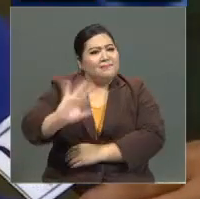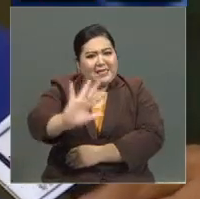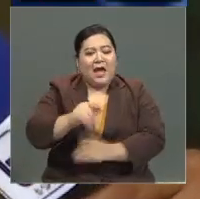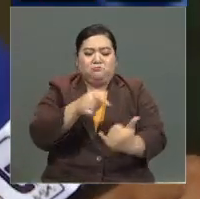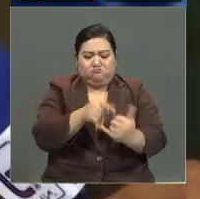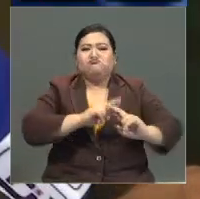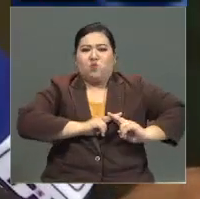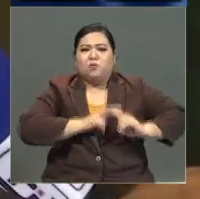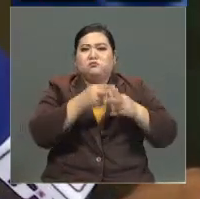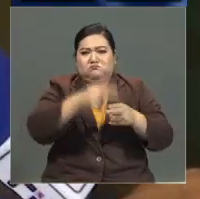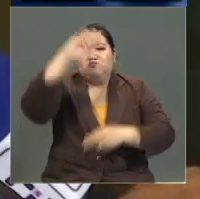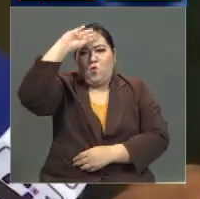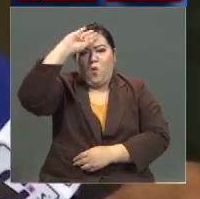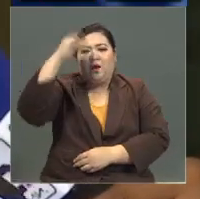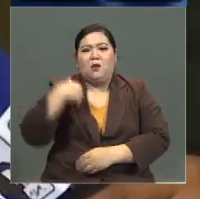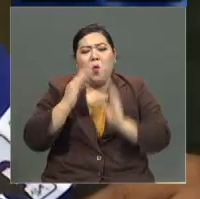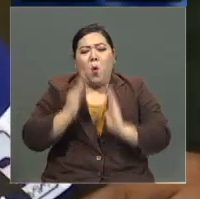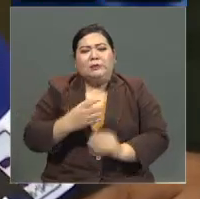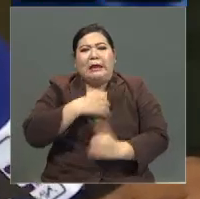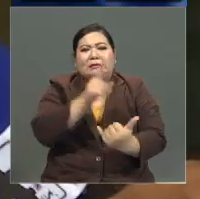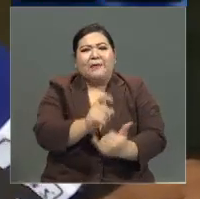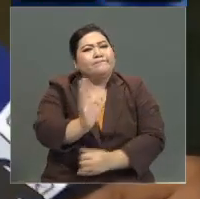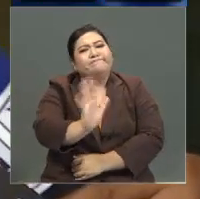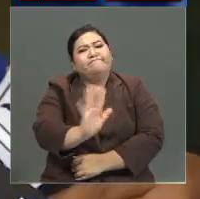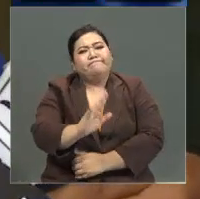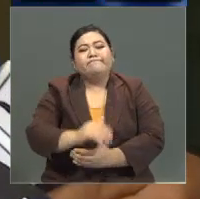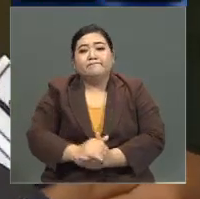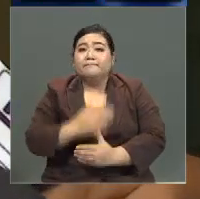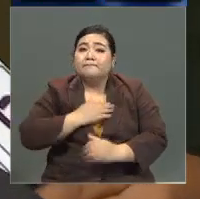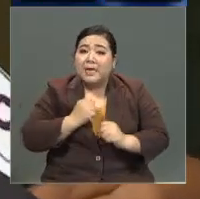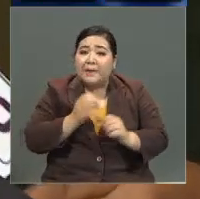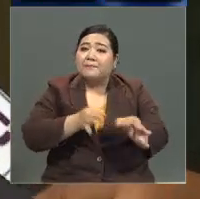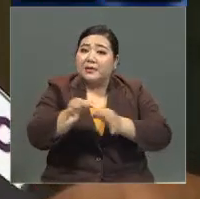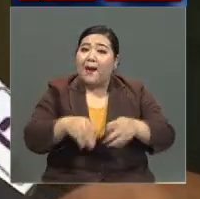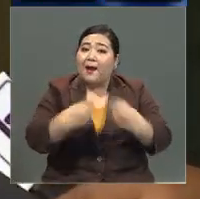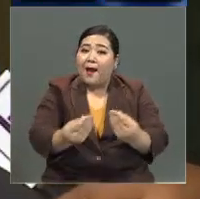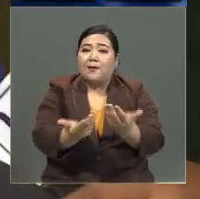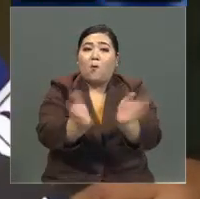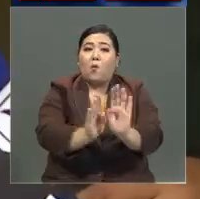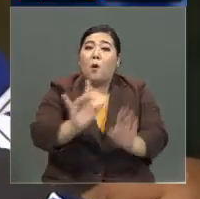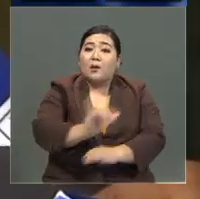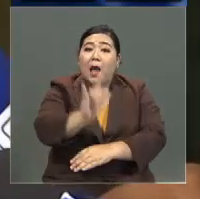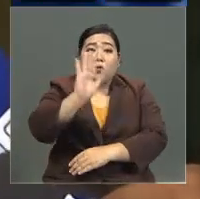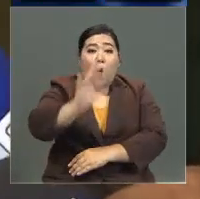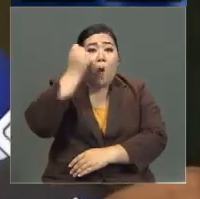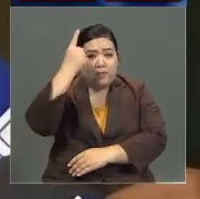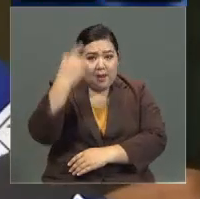นี้ก็เป็นเรื่องที่ไม่มีใครอยากให้เกิดขึ้นและได้ชี้แจงทำความเข้าใจกับญาติผู้เสียชีวิตแล้วค่ะ